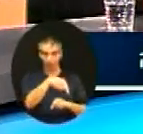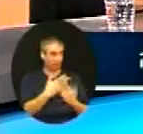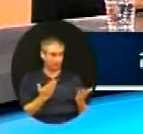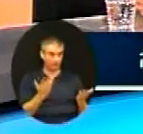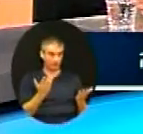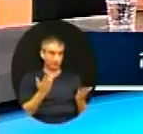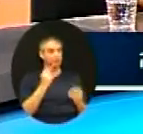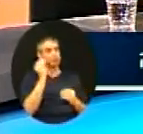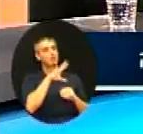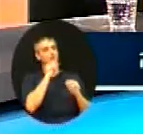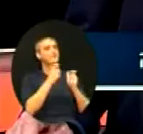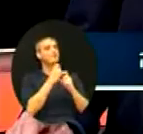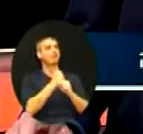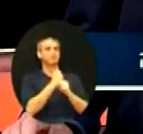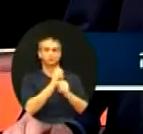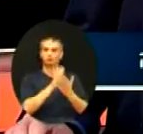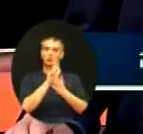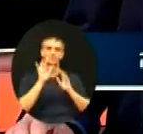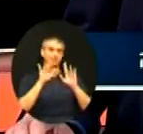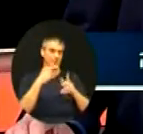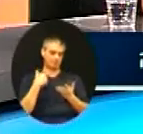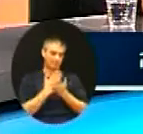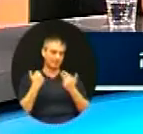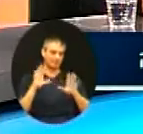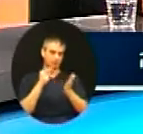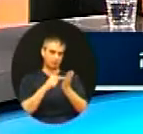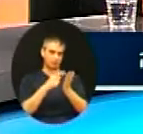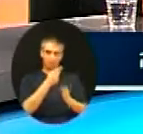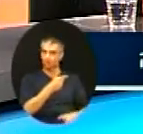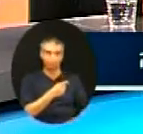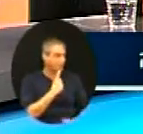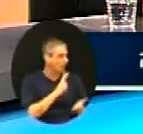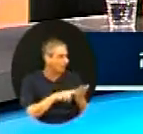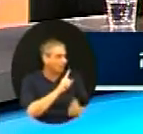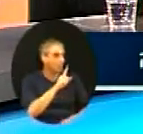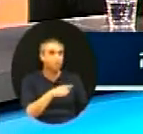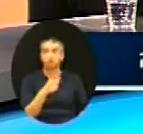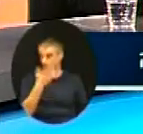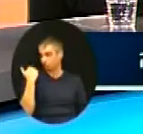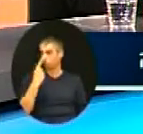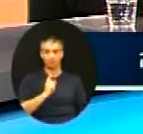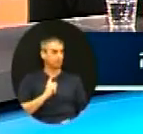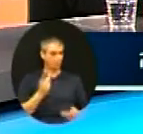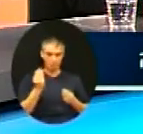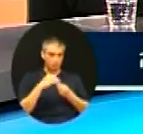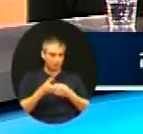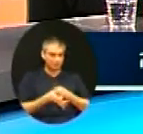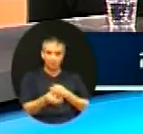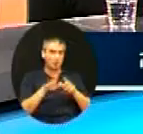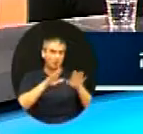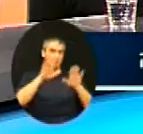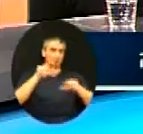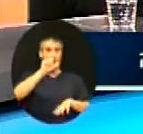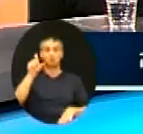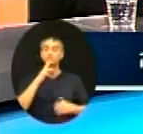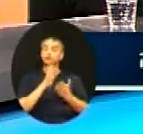נחזור למפלגת העבודה. 18 מיליארד שקל הפסדנו בגלל העיכוב. לא, זה פשוט לא נכון. בדיוק, זה מה שהיה. לא הונחה צנרת באשמת הממשלה.